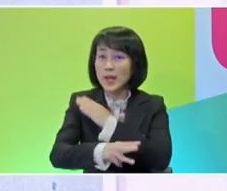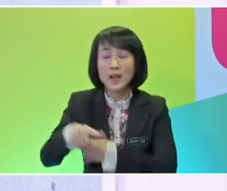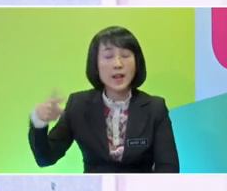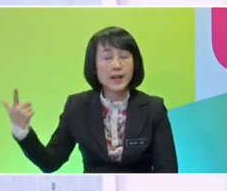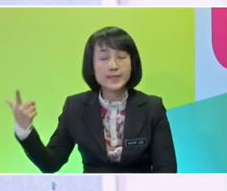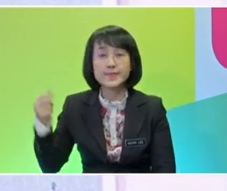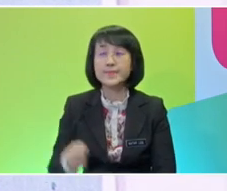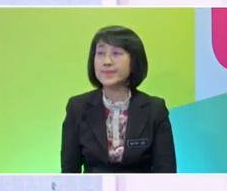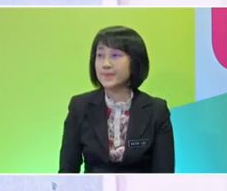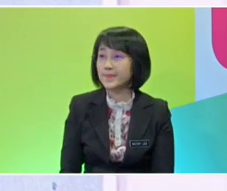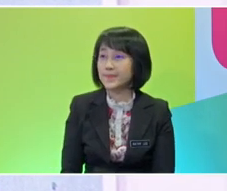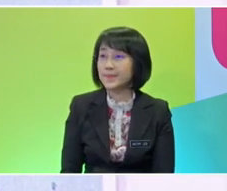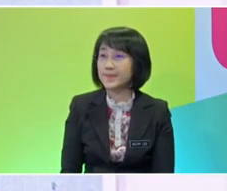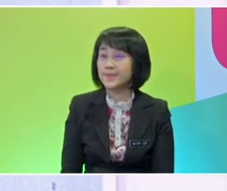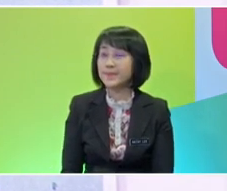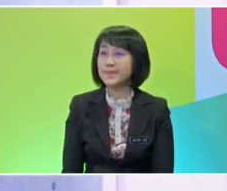mungkin mungkin